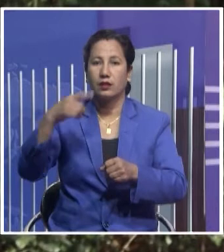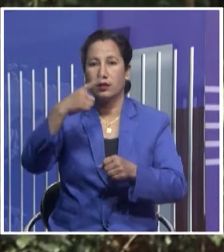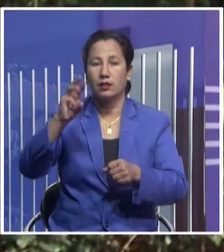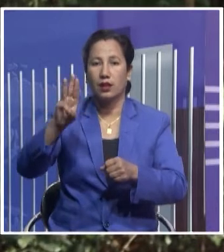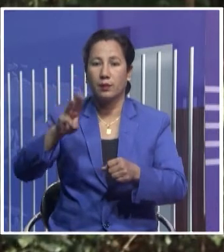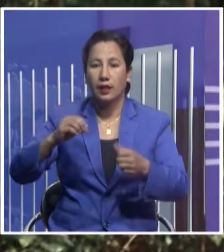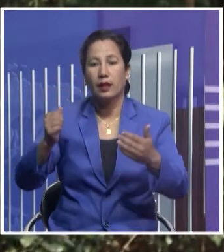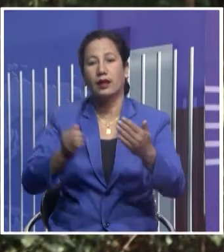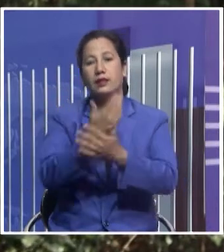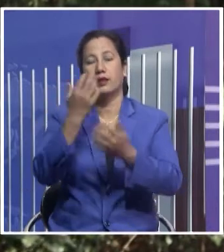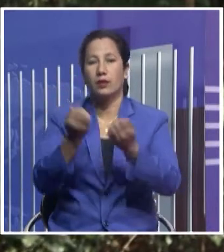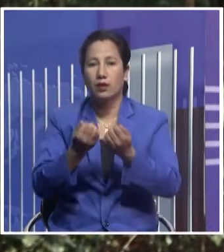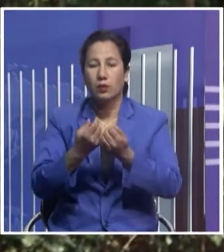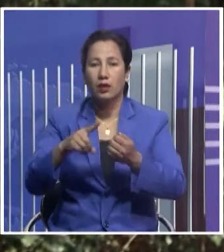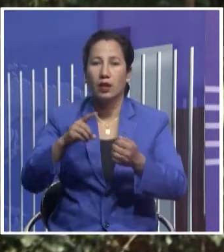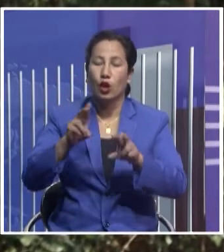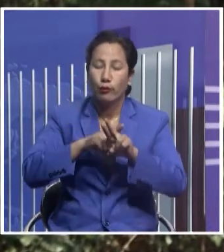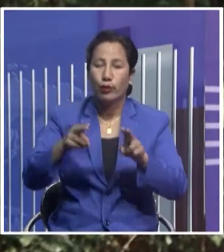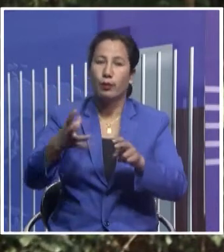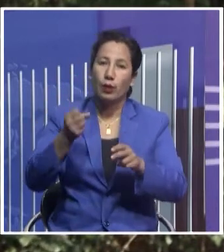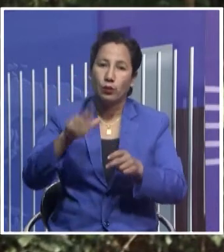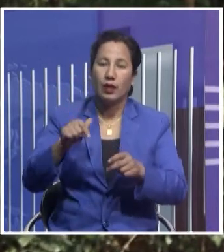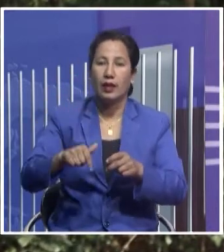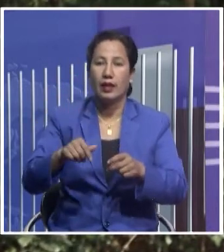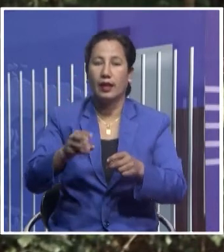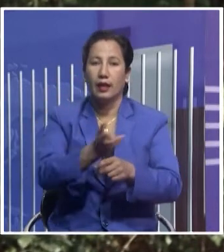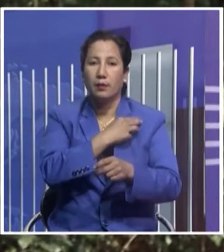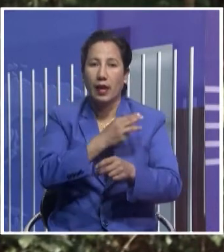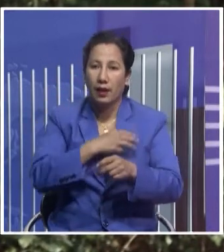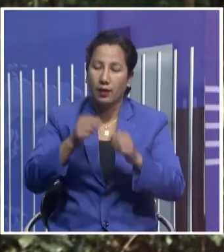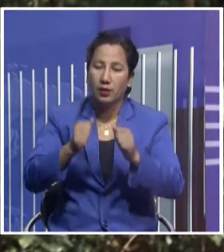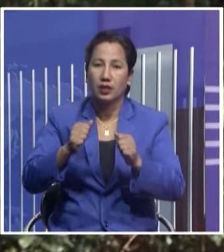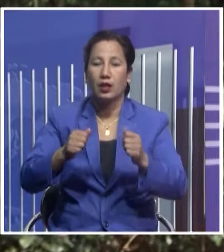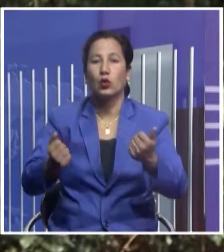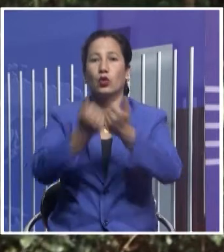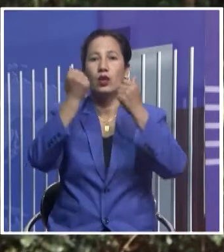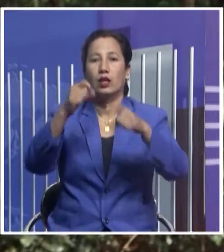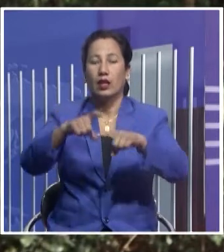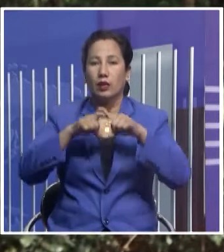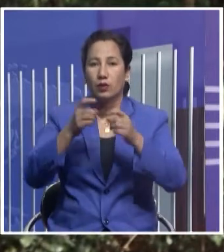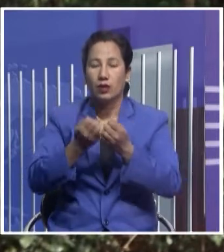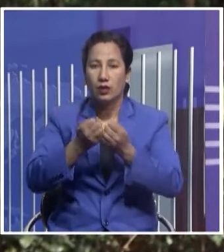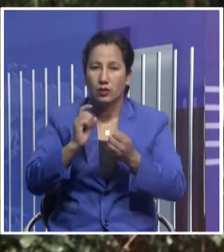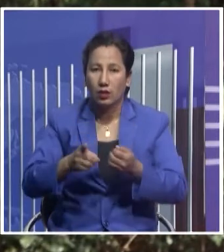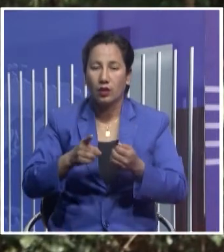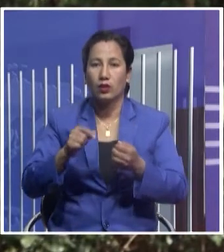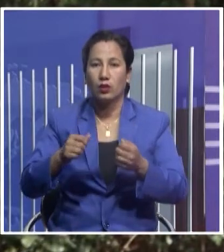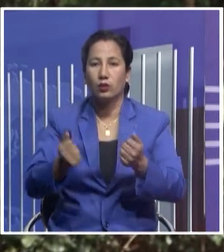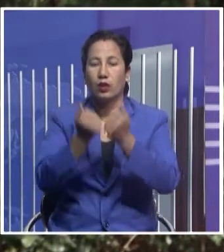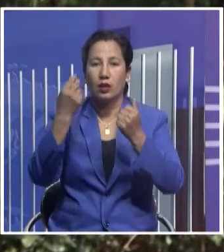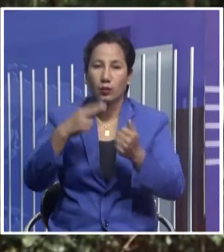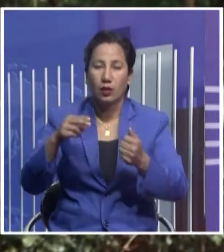गरिँदैछ यसले पूर्णता पाउनुपर्छ। यसले चाहिँ यहाँको मानव बस्ती, यहाँको दुर्घटना, यहाँको न्यूनीकरण गर्नको लागि दुर्घटना